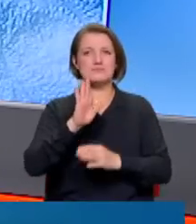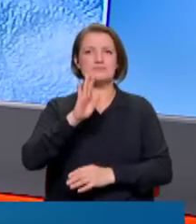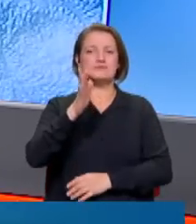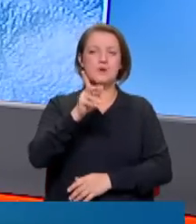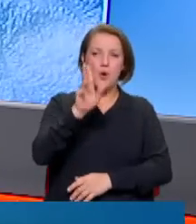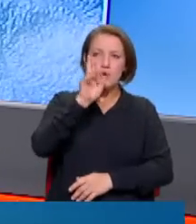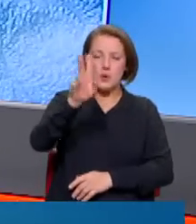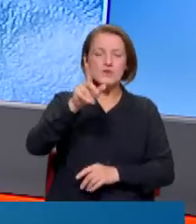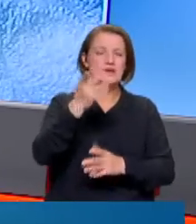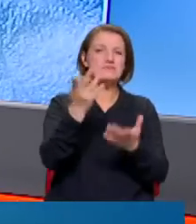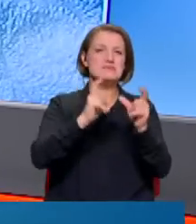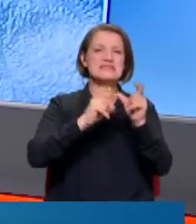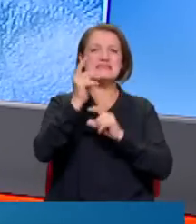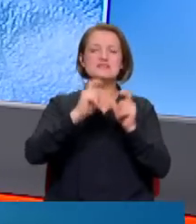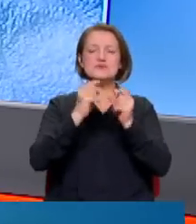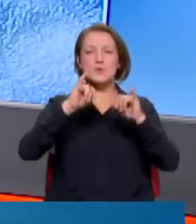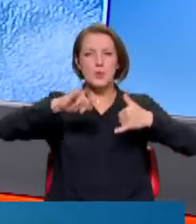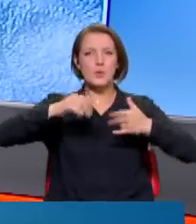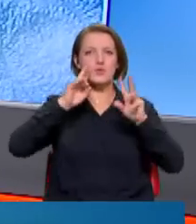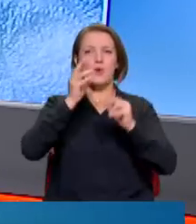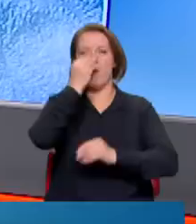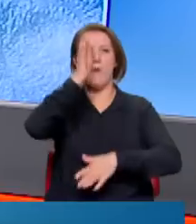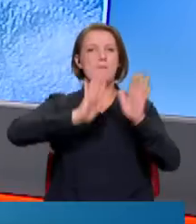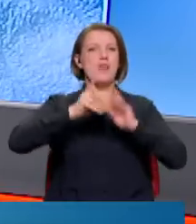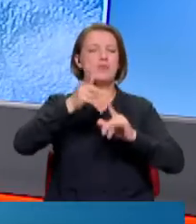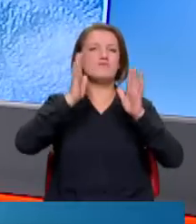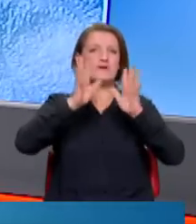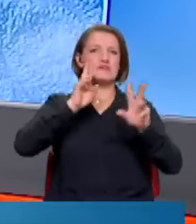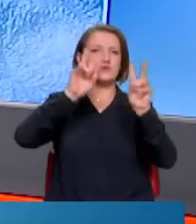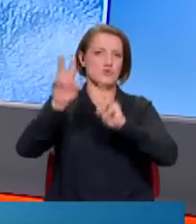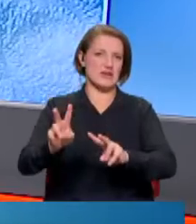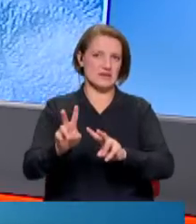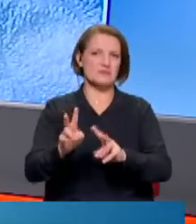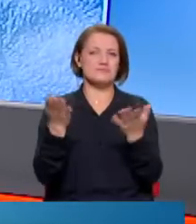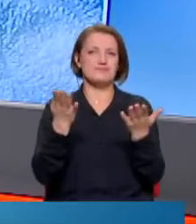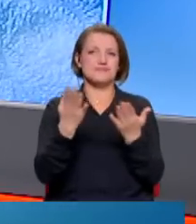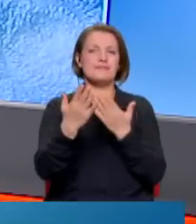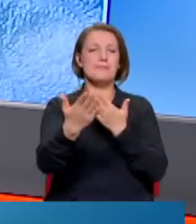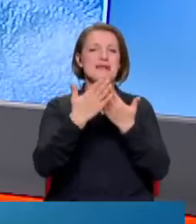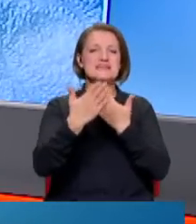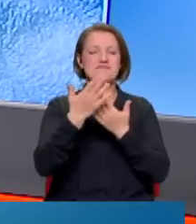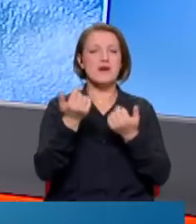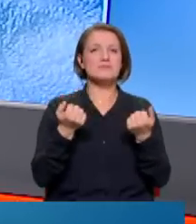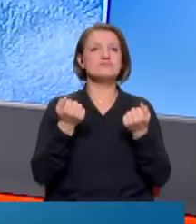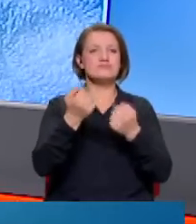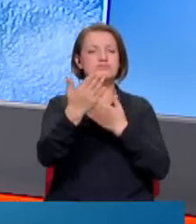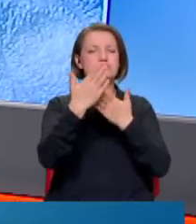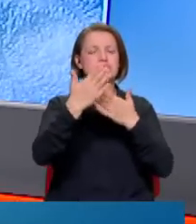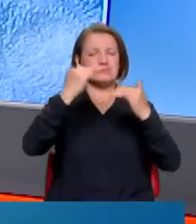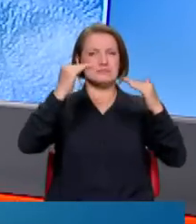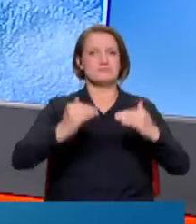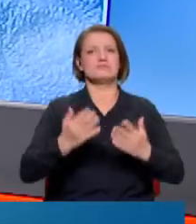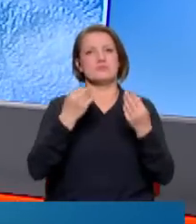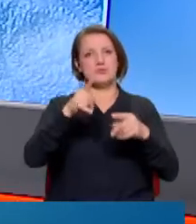yer varsa orada bu sis daha yoğun görülecektir ormanlık alanda bu sis daha yoğun görülecektir görüş mesafesini daha çok düşürecektir bunun da